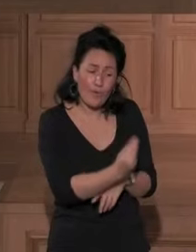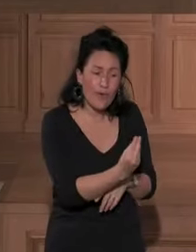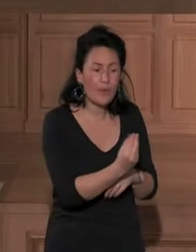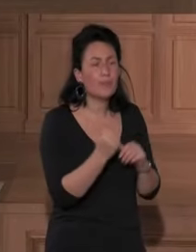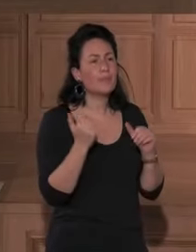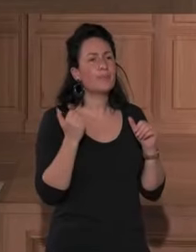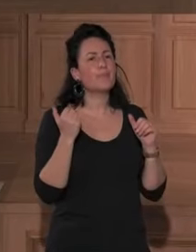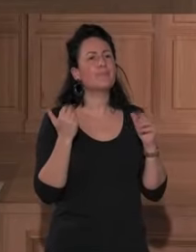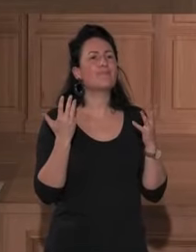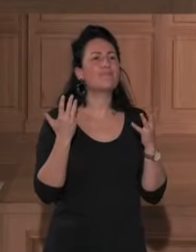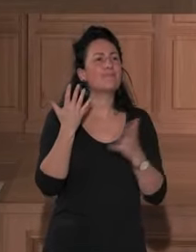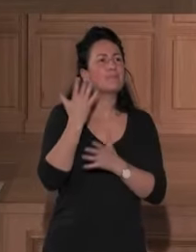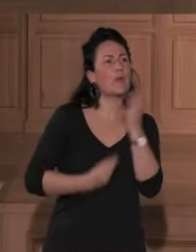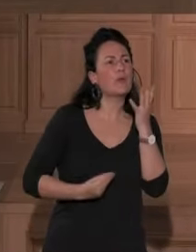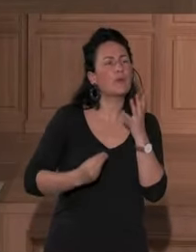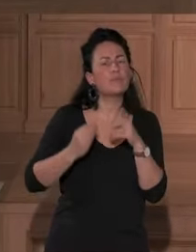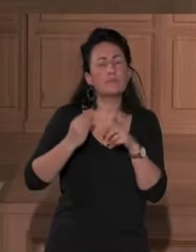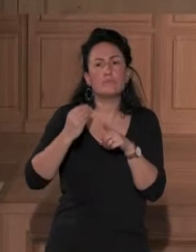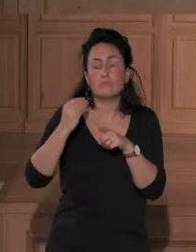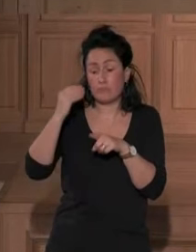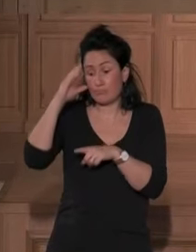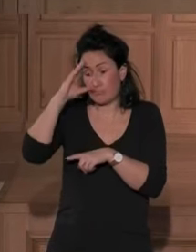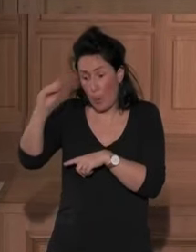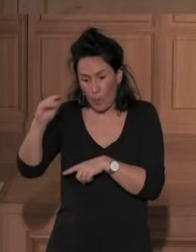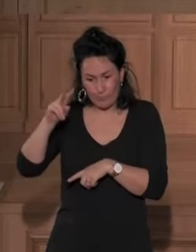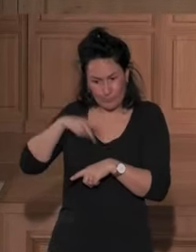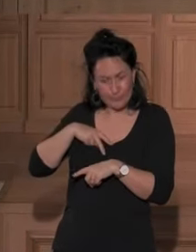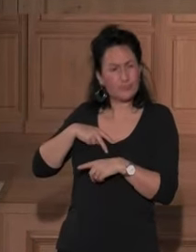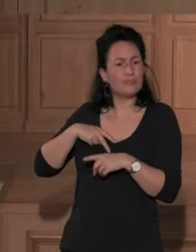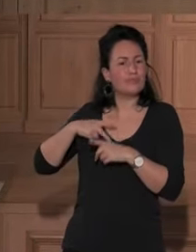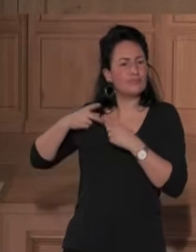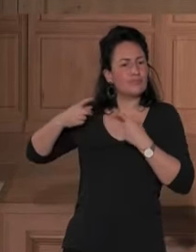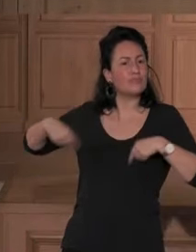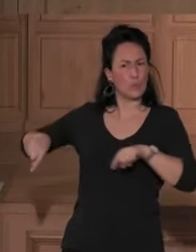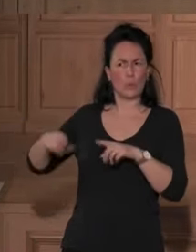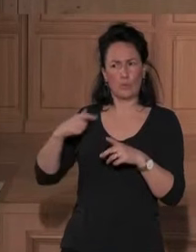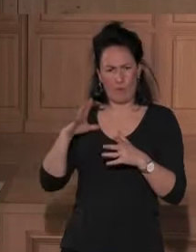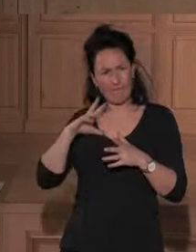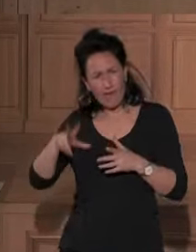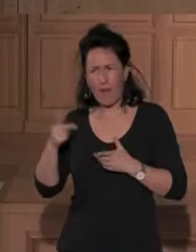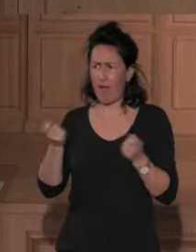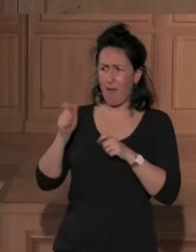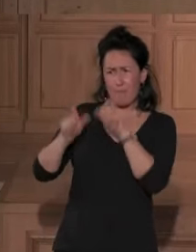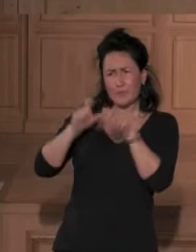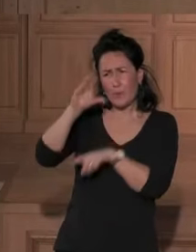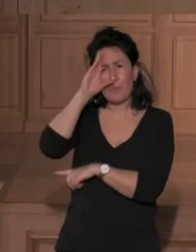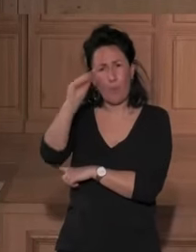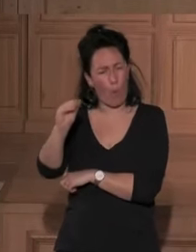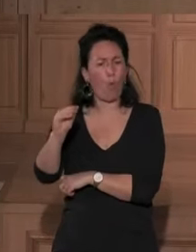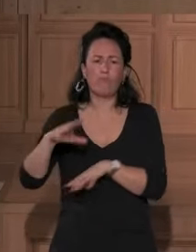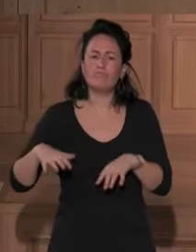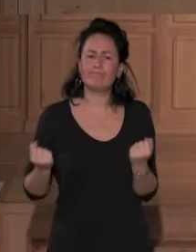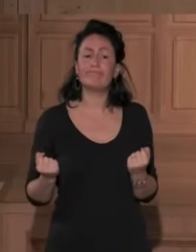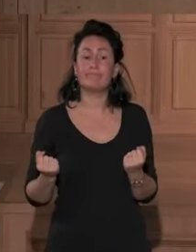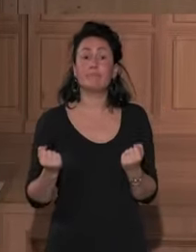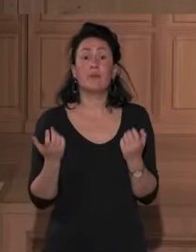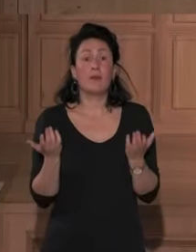le professionnalisme, en tout cas, des équipes éducatives que dirige Daoud ou nous, mais c'est un peu, si vous